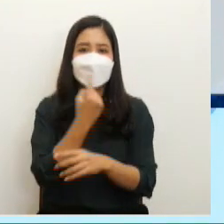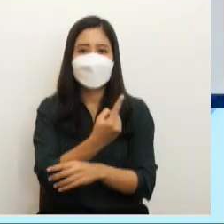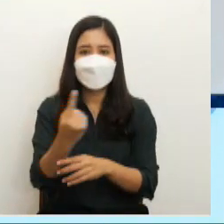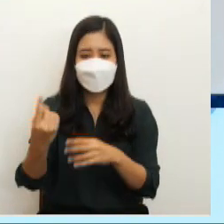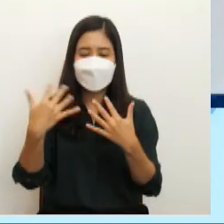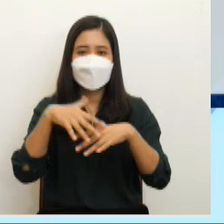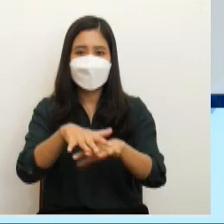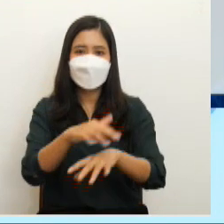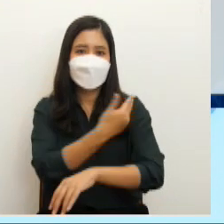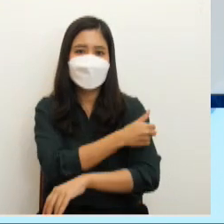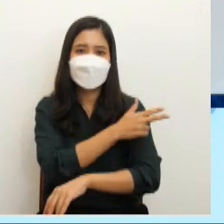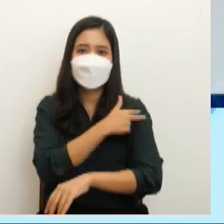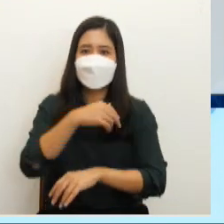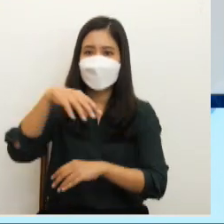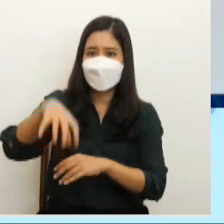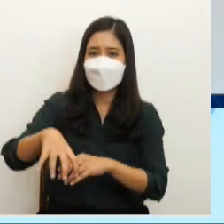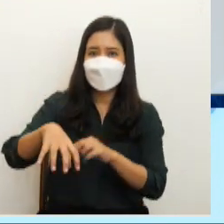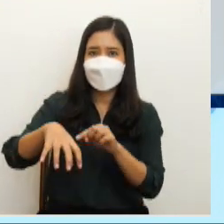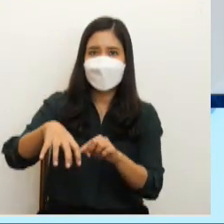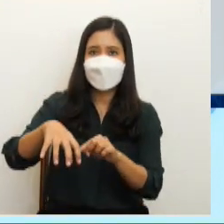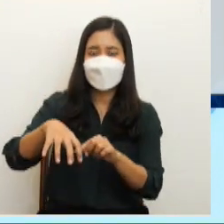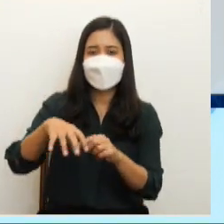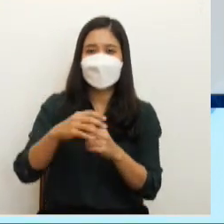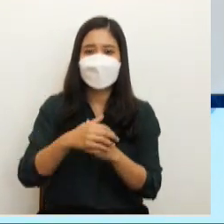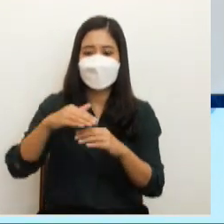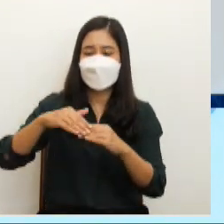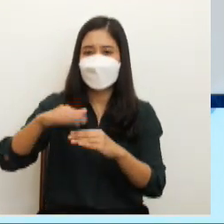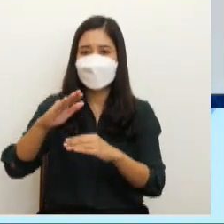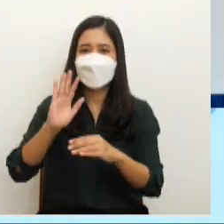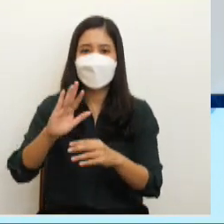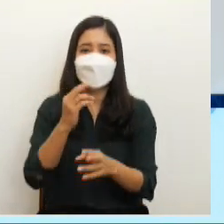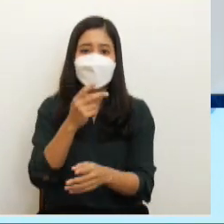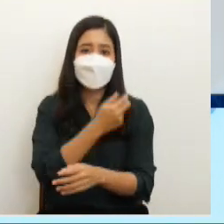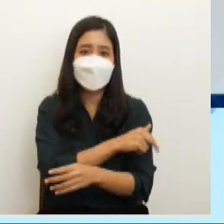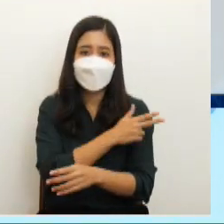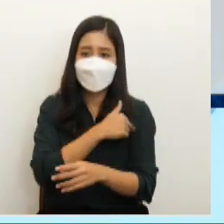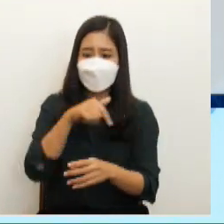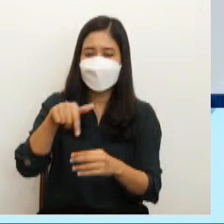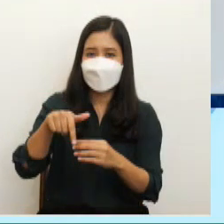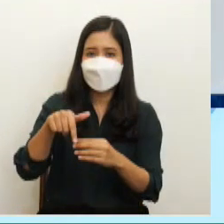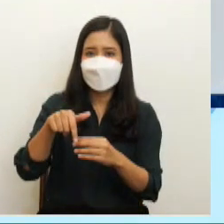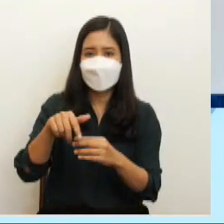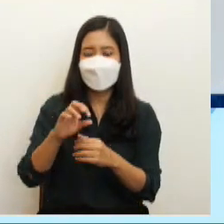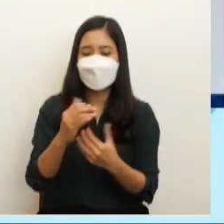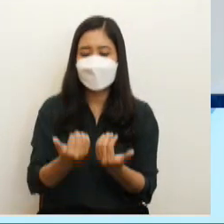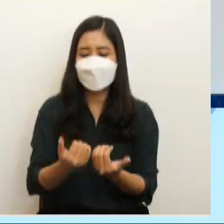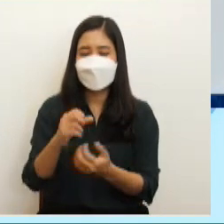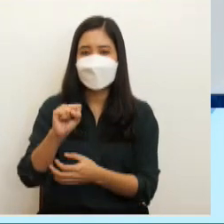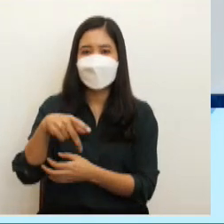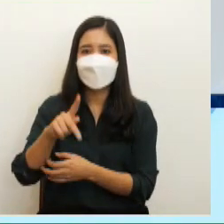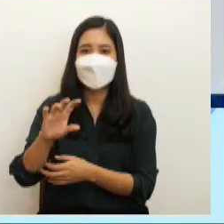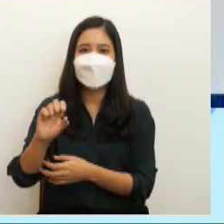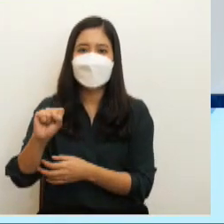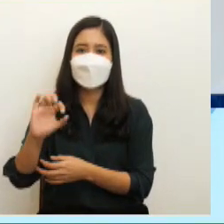องสรุปว่าทุกอย่างนะครับฟรีนะฮะทีนี้ในการติดต่อสปสช.นะครับ24ชั่วโมงก็คือที่1330นะครับแต่